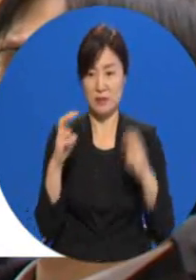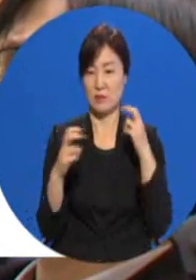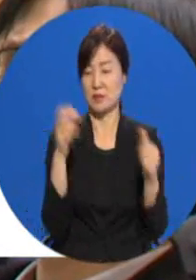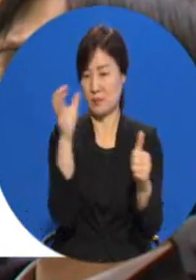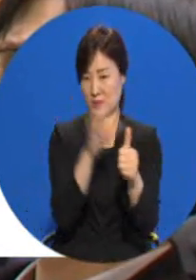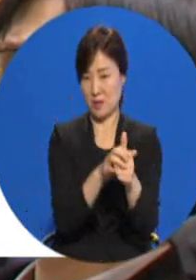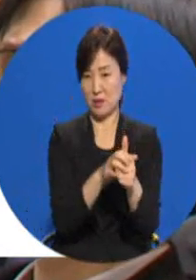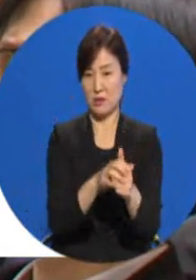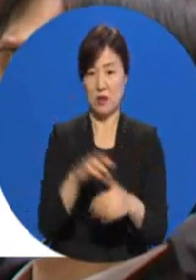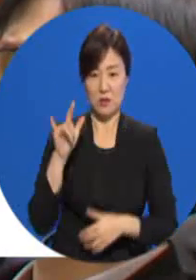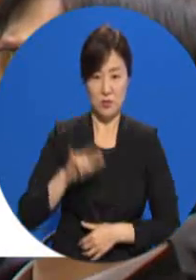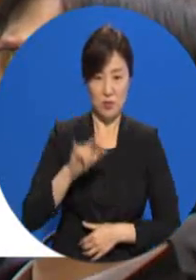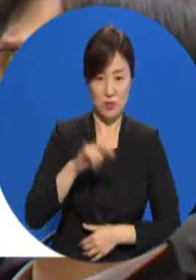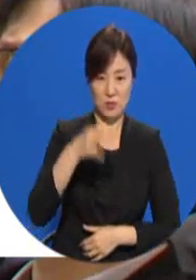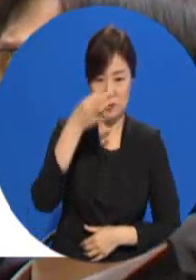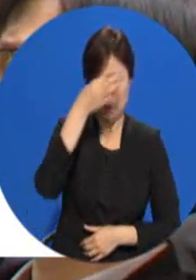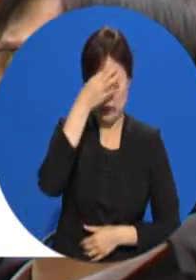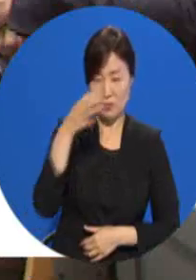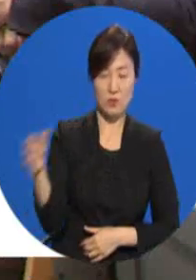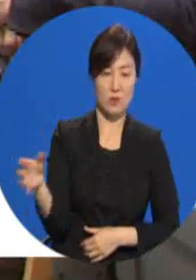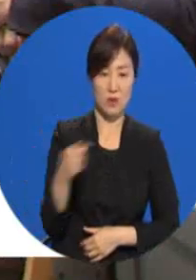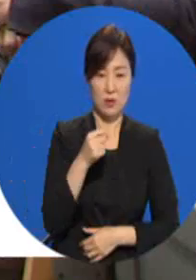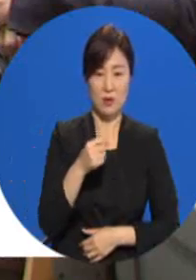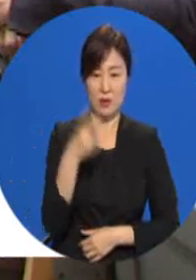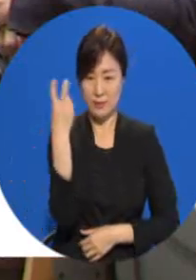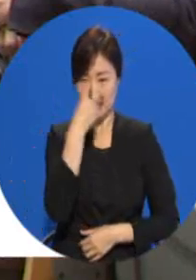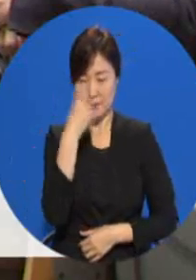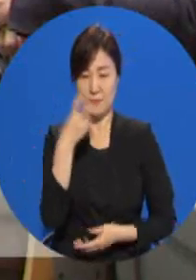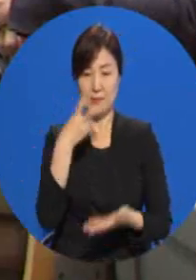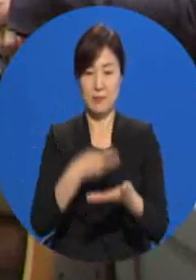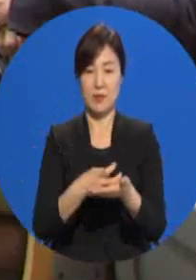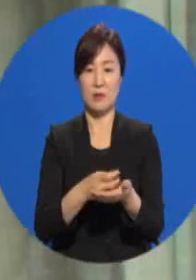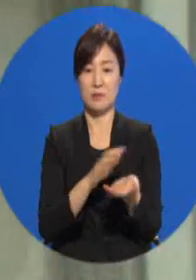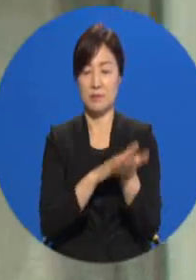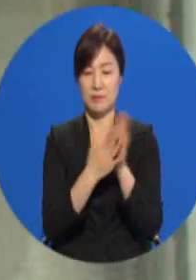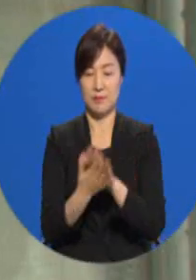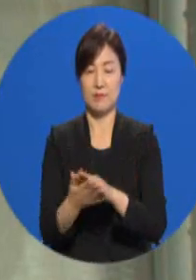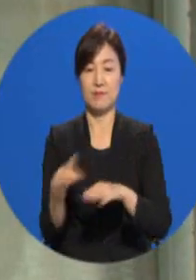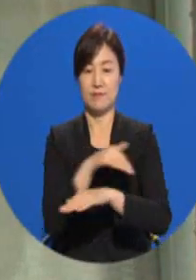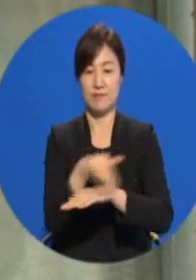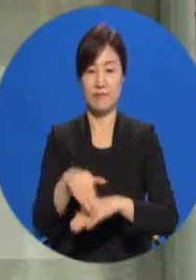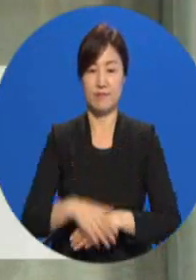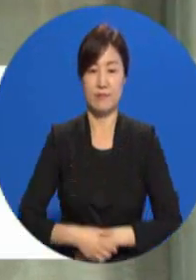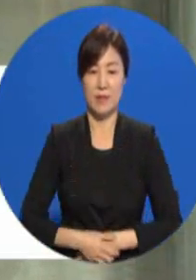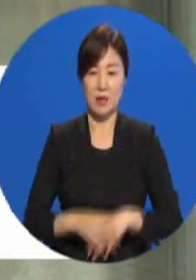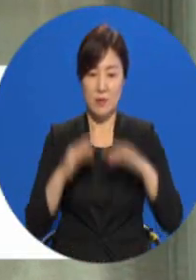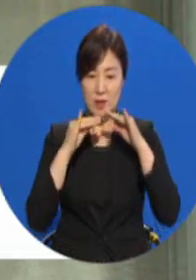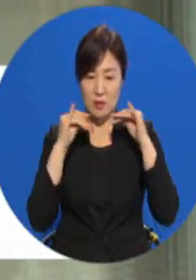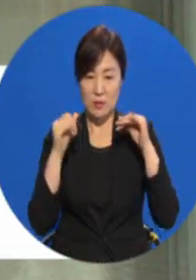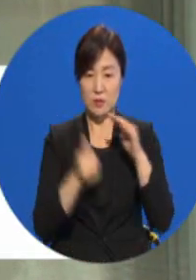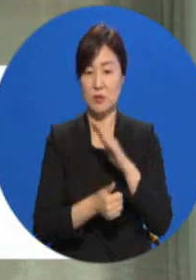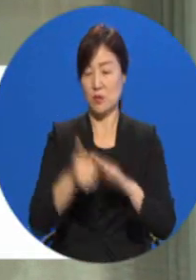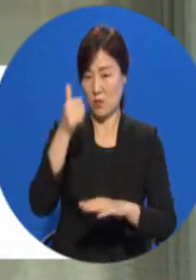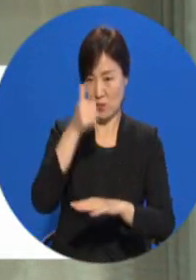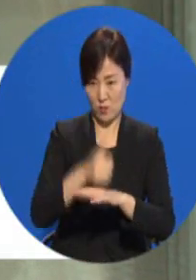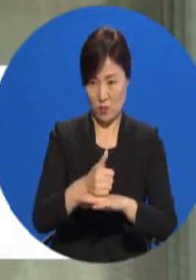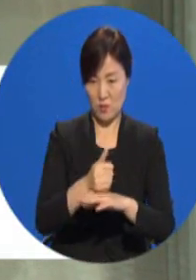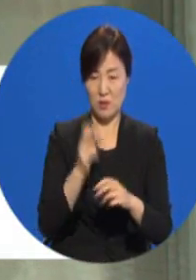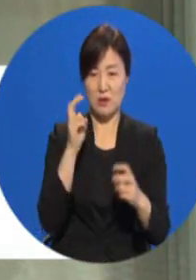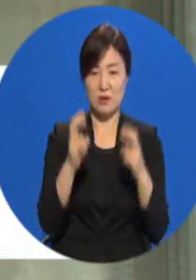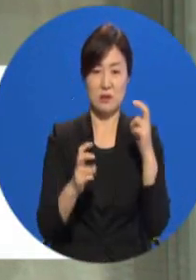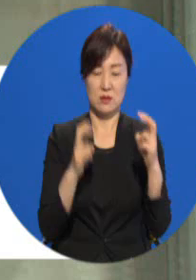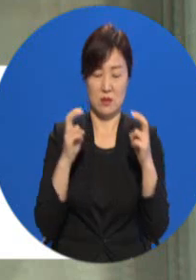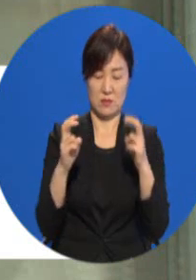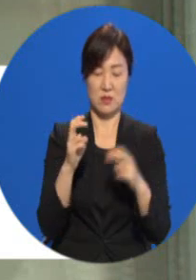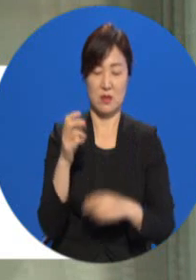첨단 장비를 이용해 사업장 감시도 앞으로 강화하겠다고 밝혔습니다. 미세먼지 대응의 성패는 사업장에 달려